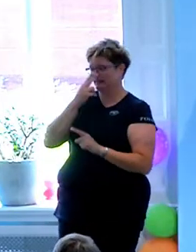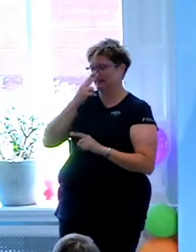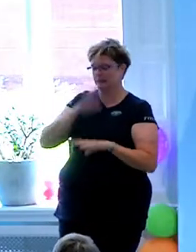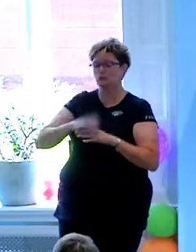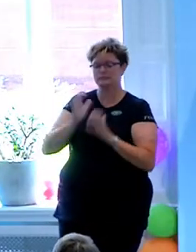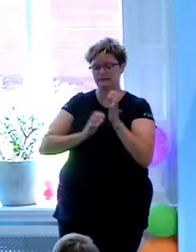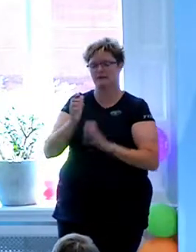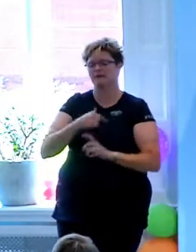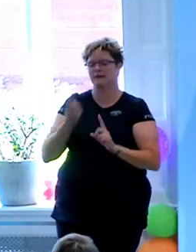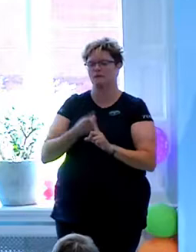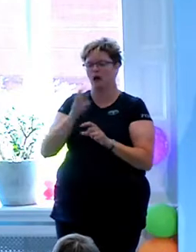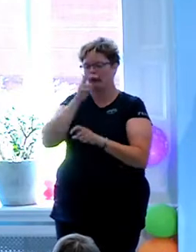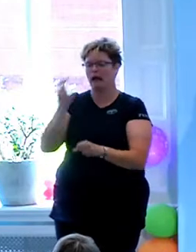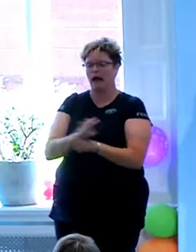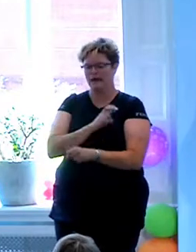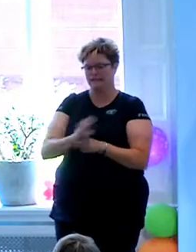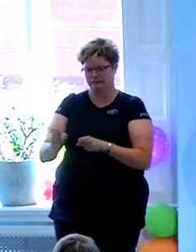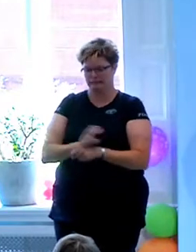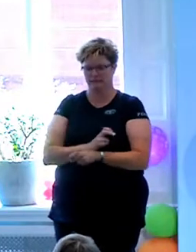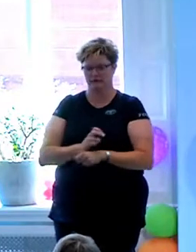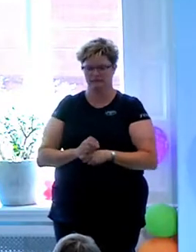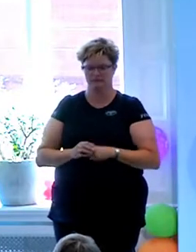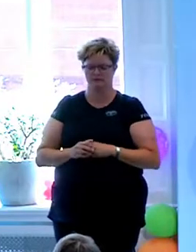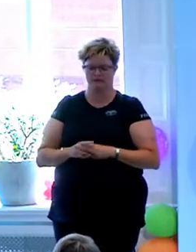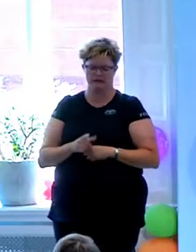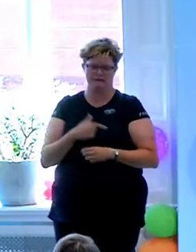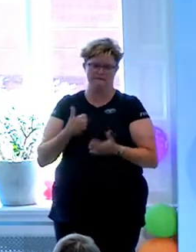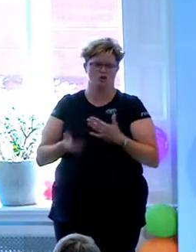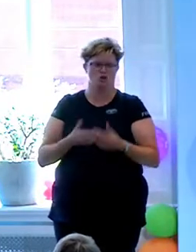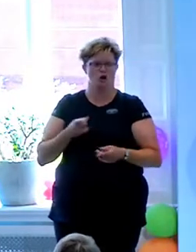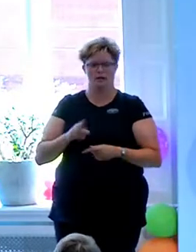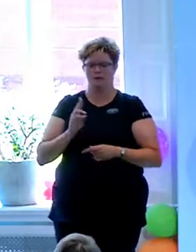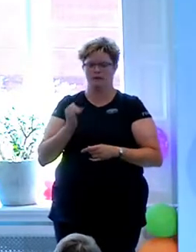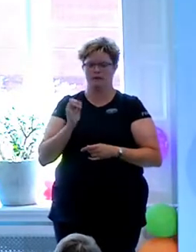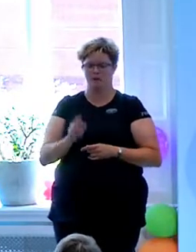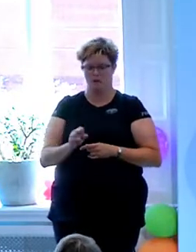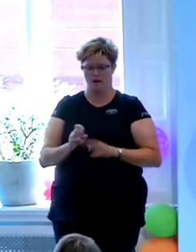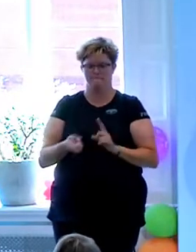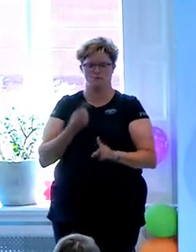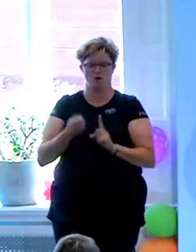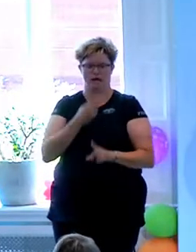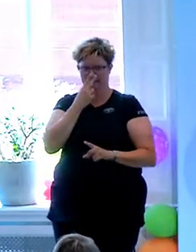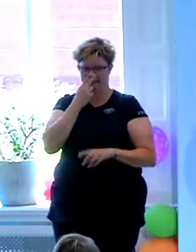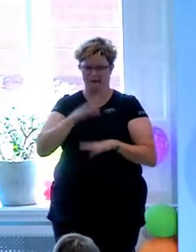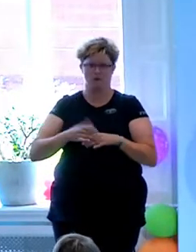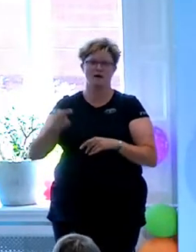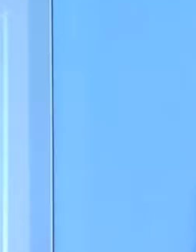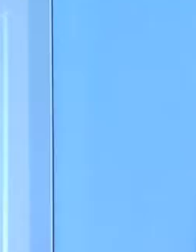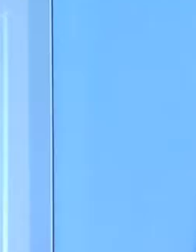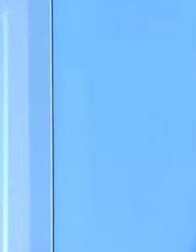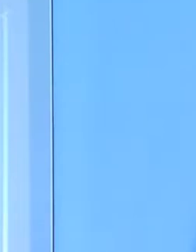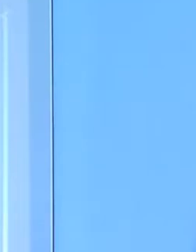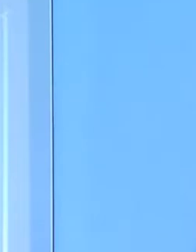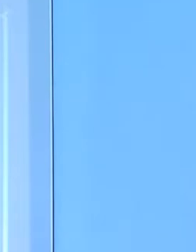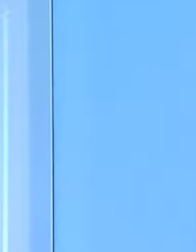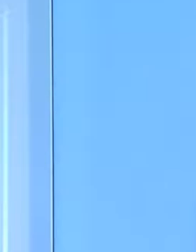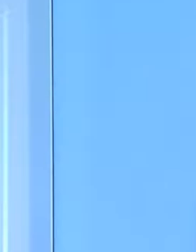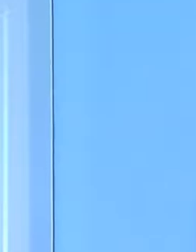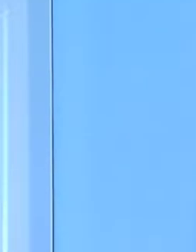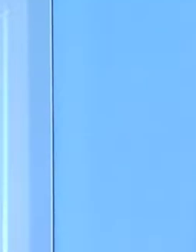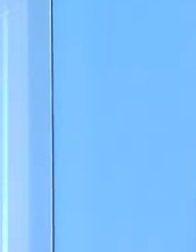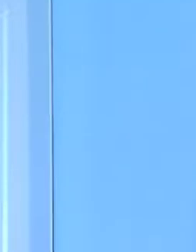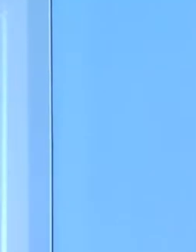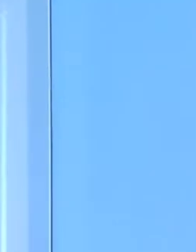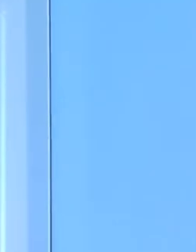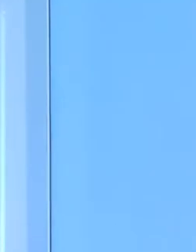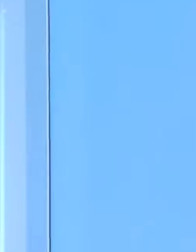ska jag säga. Och vi börjar granska dem. Ja. Och det gör vi. Det här året har vi börjat med att titta på förra årets siffror, för att det har ju inte funnits någon transparens